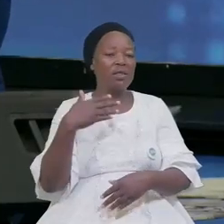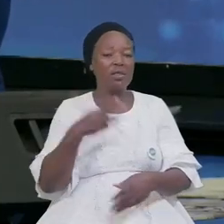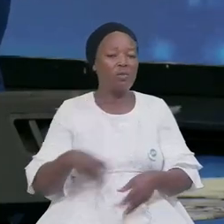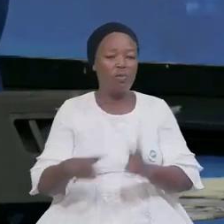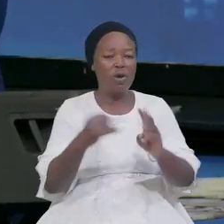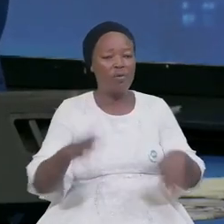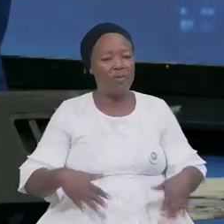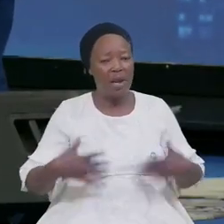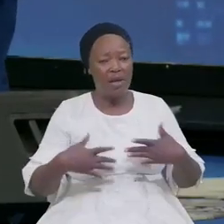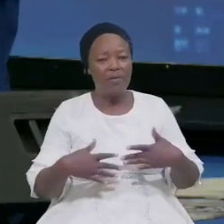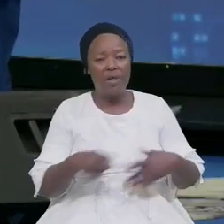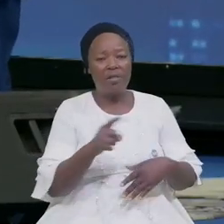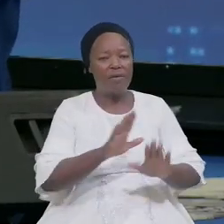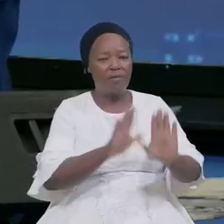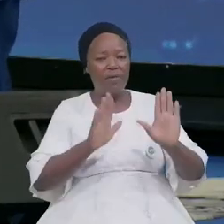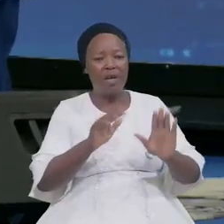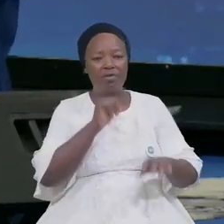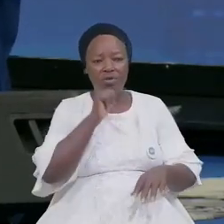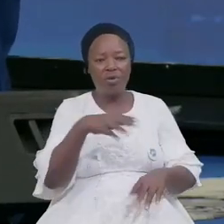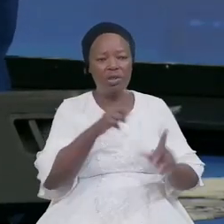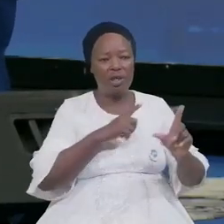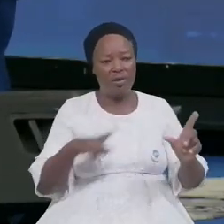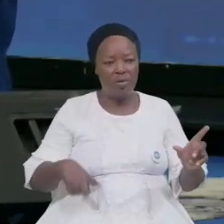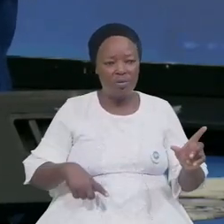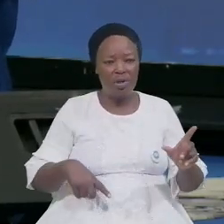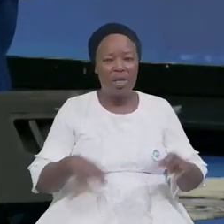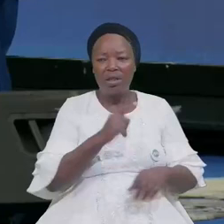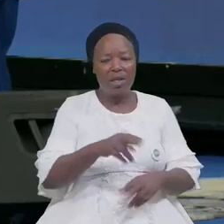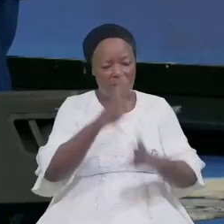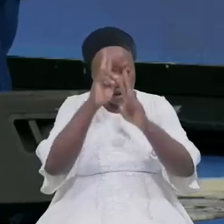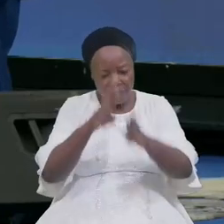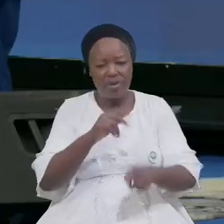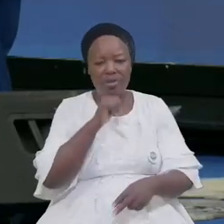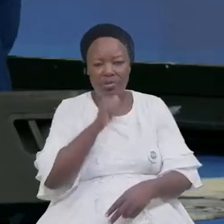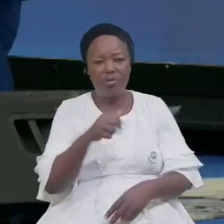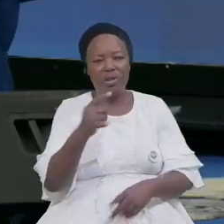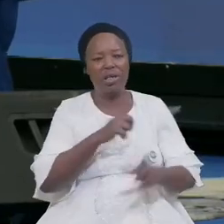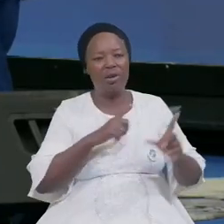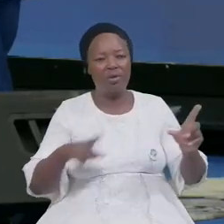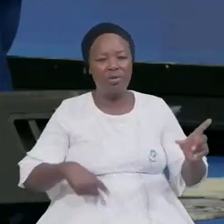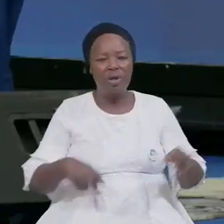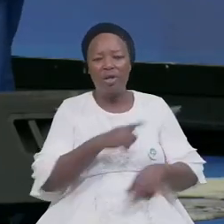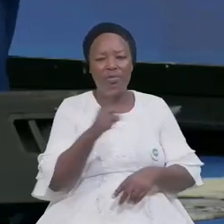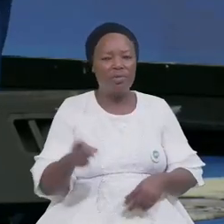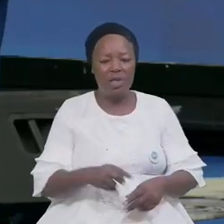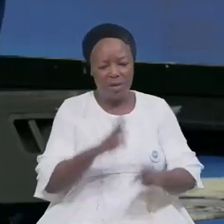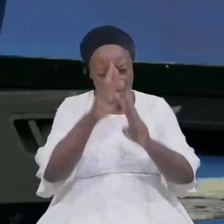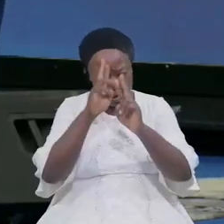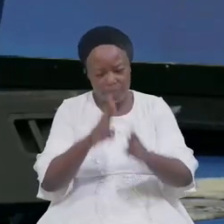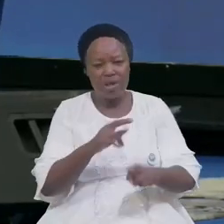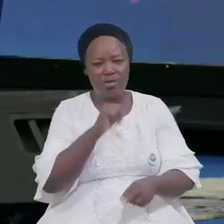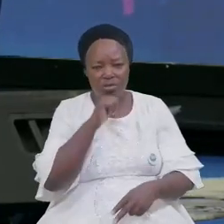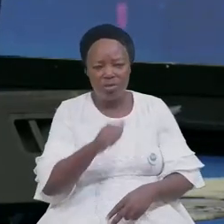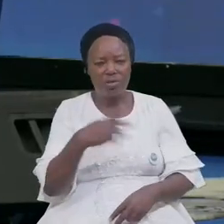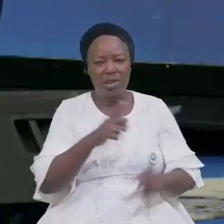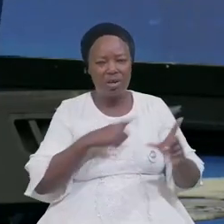premier usage, ils ne craignent point l'Éternel, ils ne révèrent pas l'Éternel, ils ne respectent pas